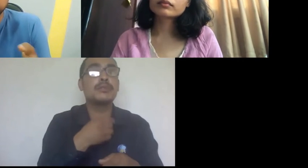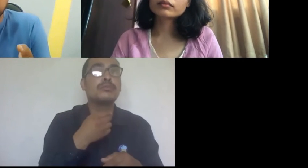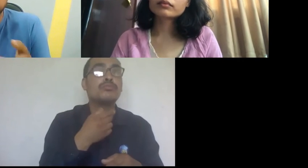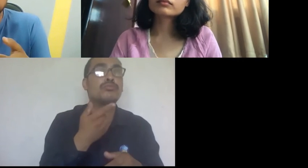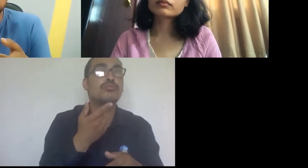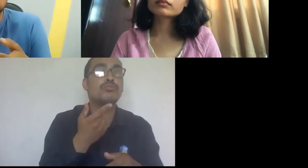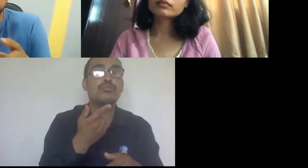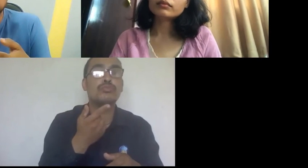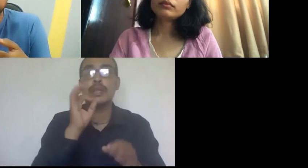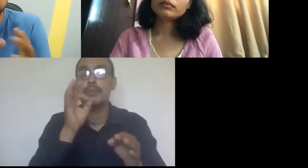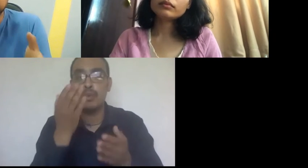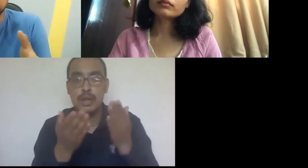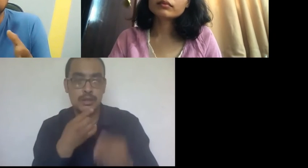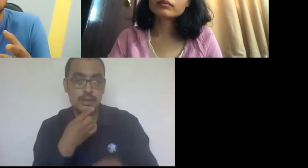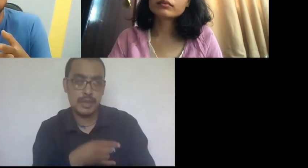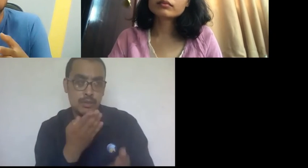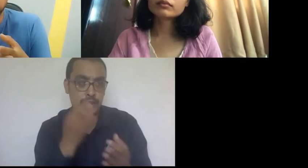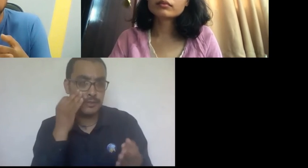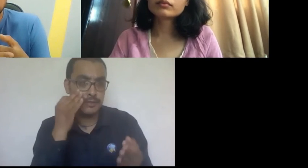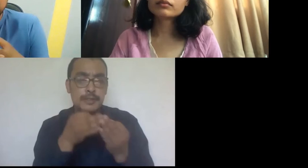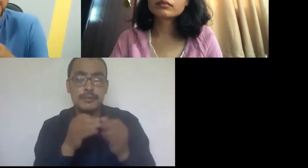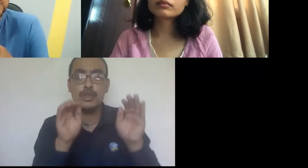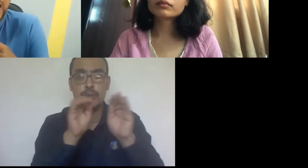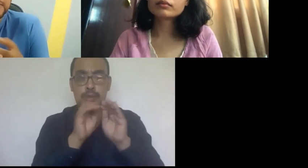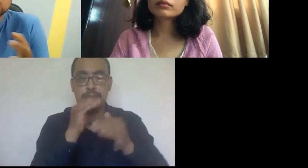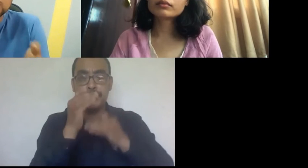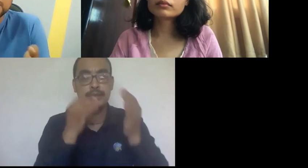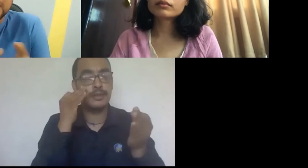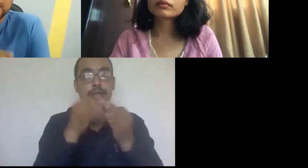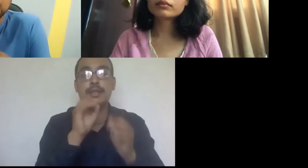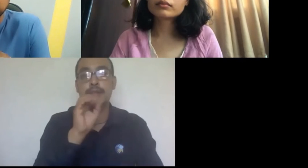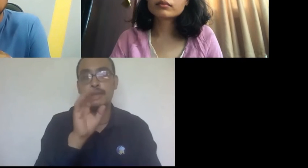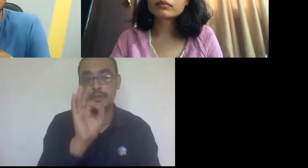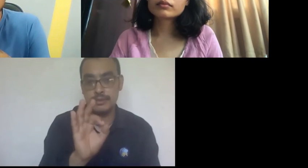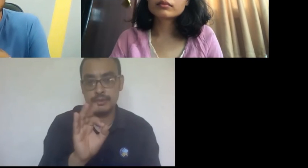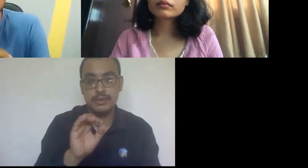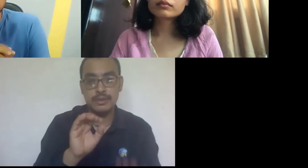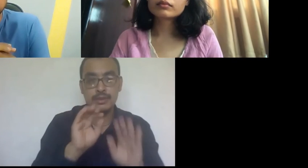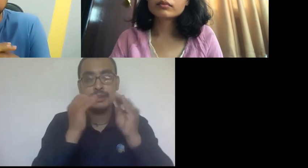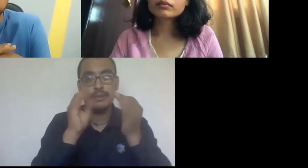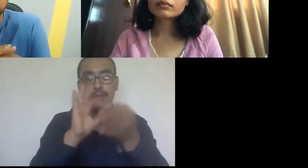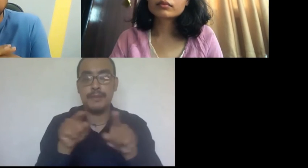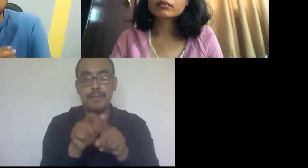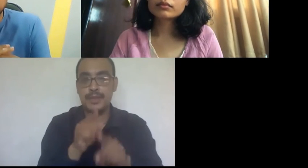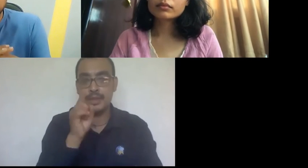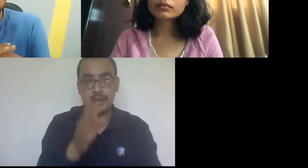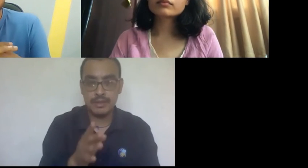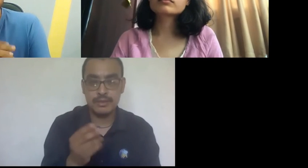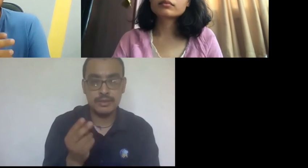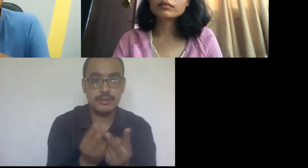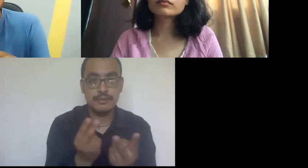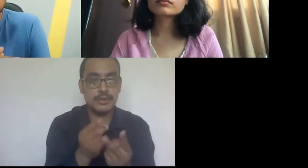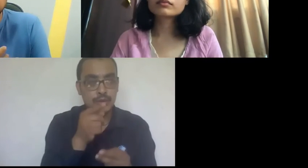राम्रो असर पारेको पनि हुनसक्छ नि त, त्यतातिर ध्यान दियो कनेक्सनतिर। अनि त्यसको अलावा चाहिँ सोसियल मिडिया मात्रै होइन, अरू पनि हबिजहरू हुनसक्छ तपाईँको,